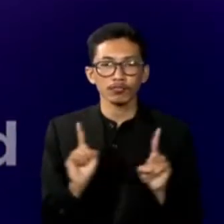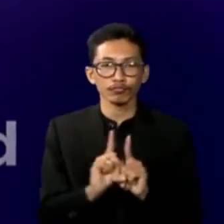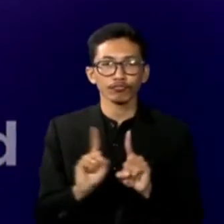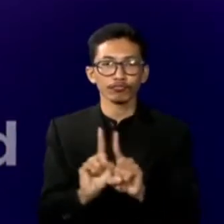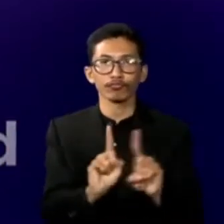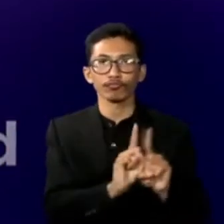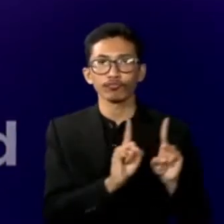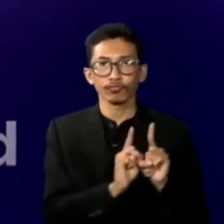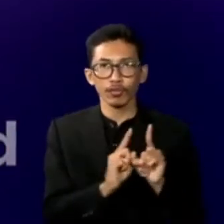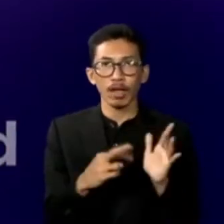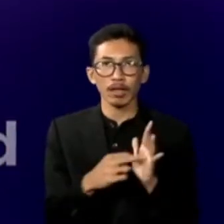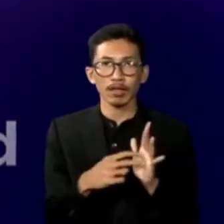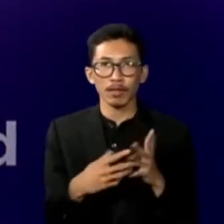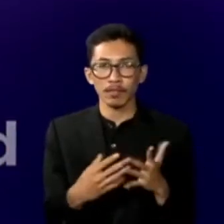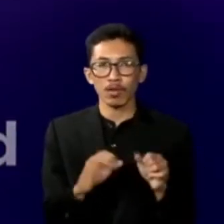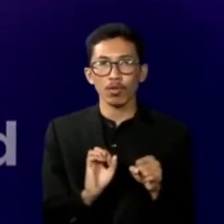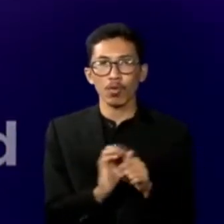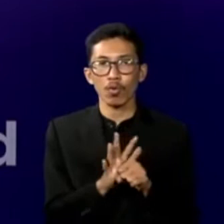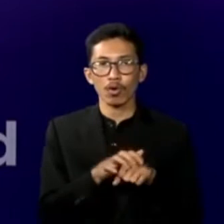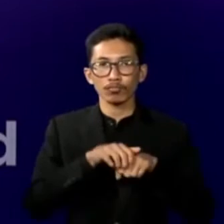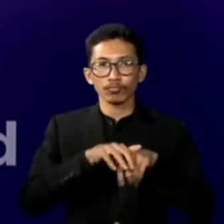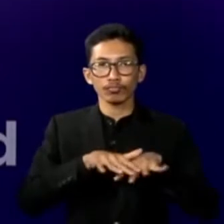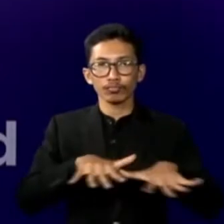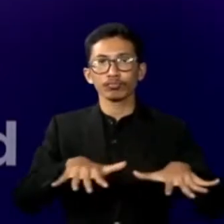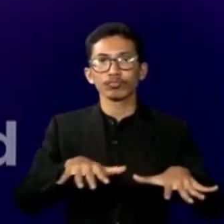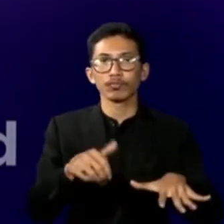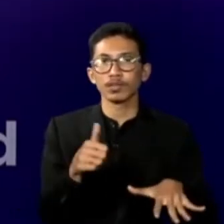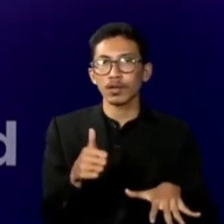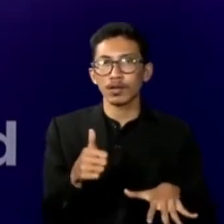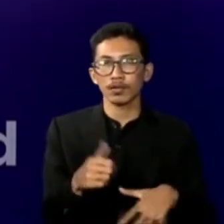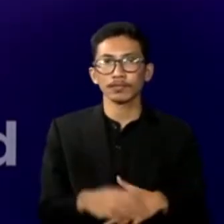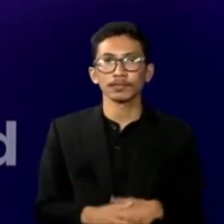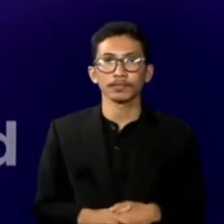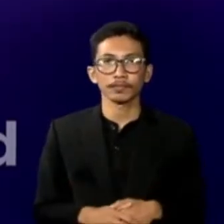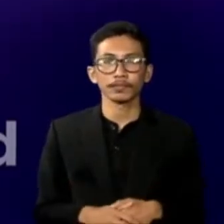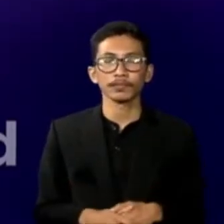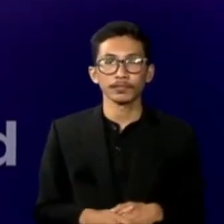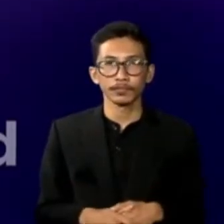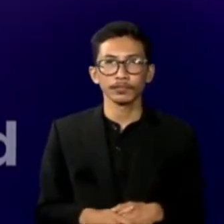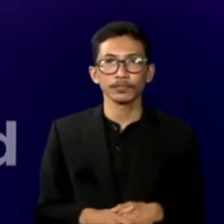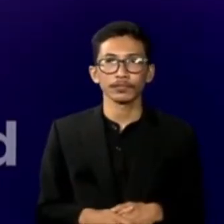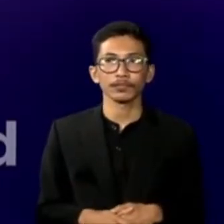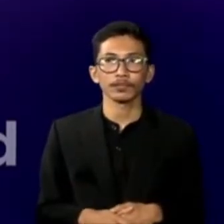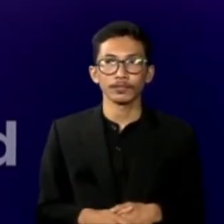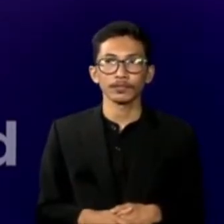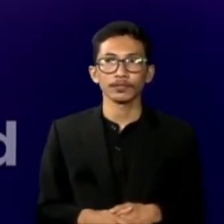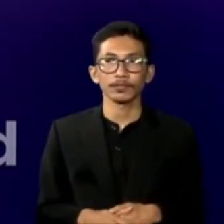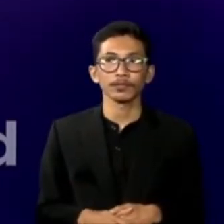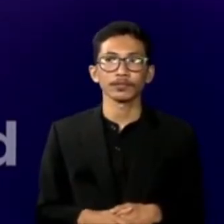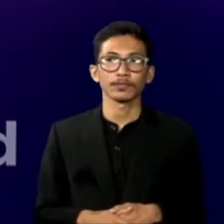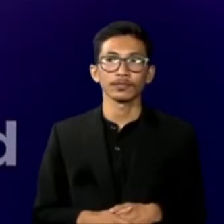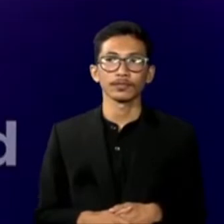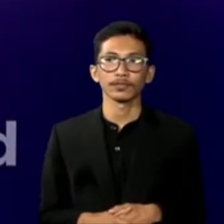jarak yang terjadi adalah saudara secara masih itu yang eh kita apa namanya air dari